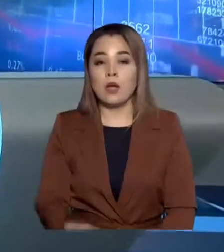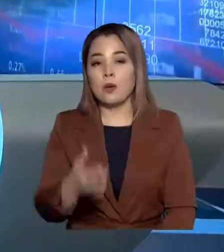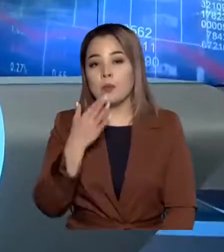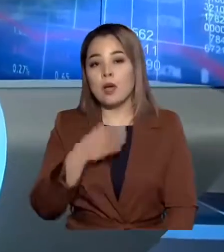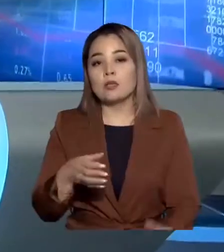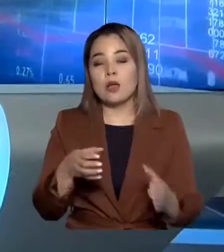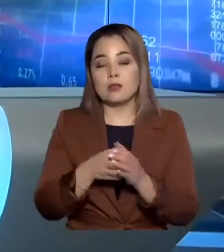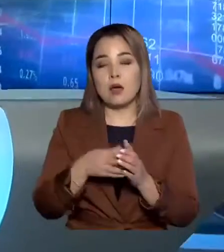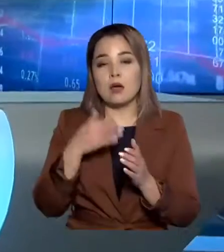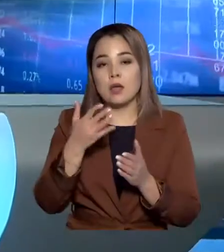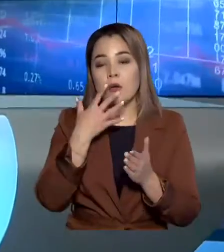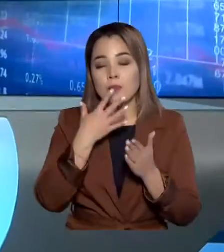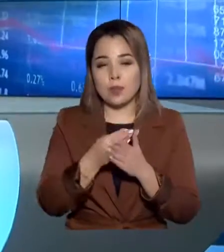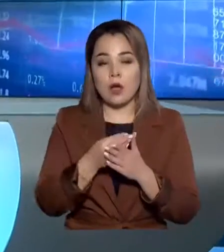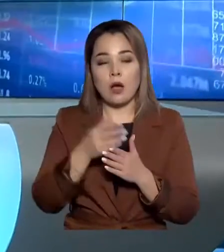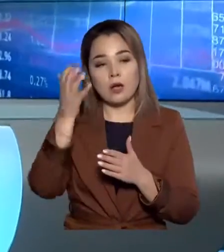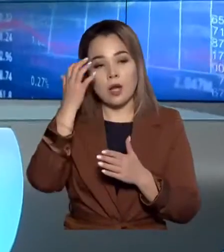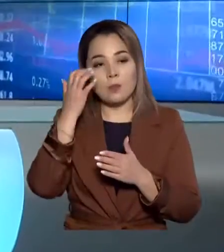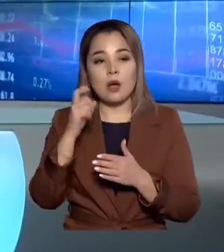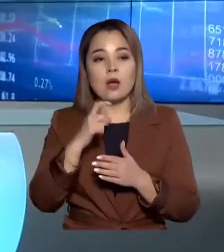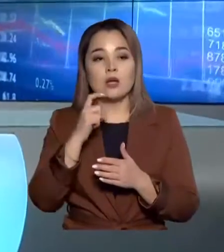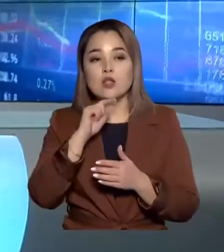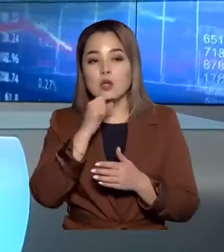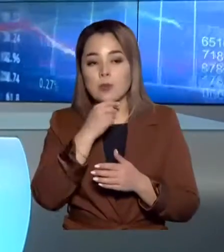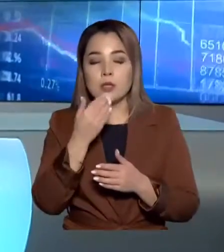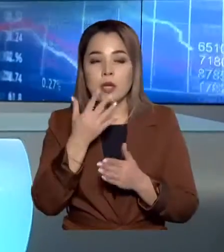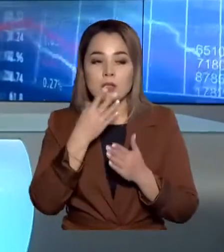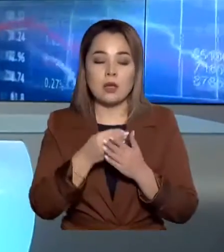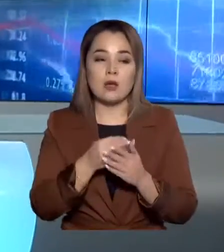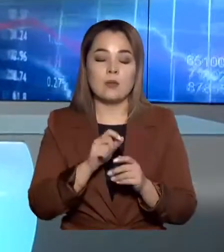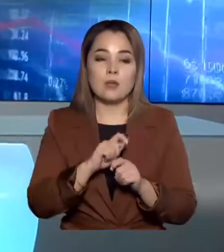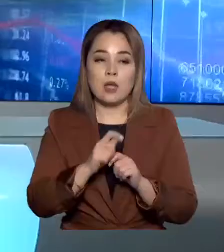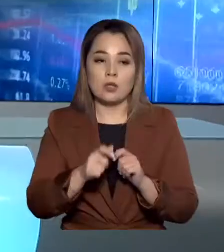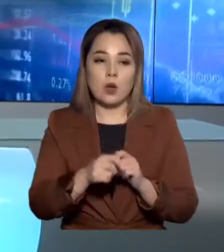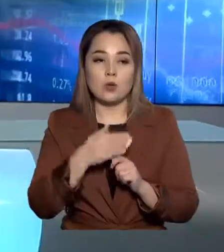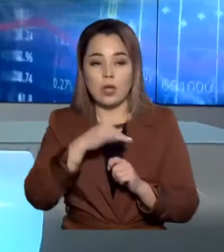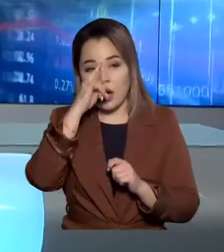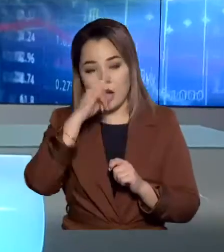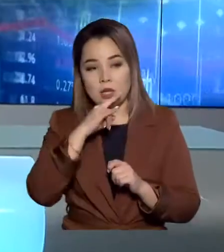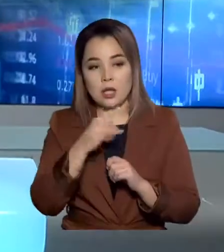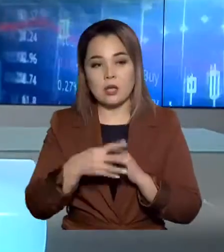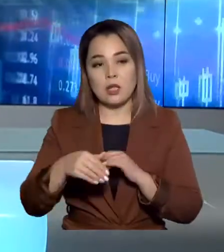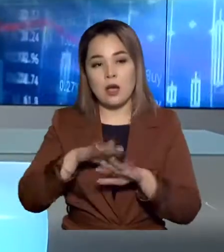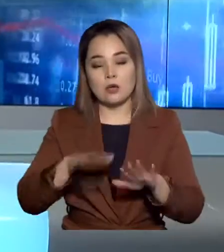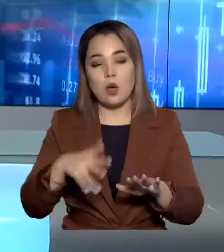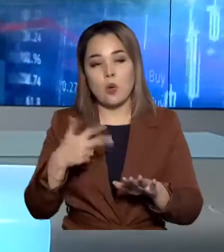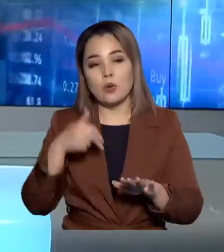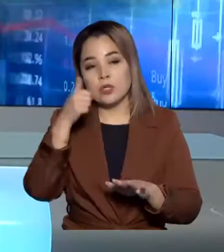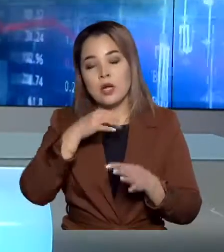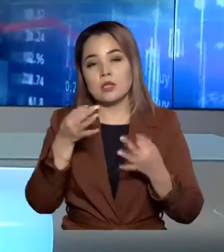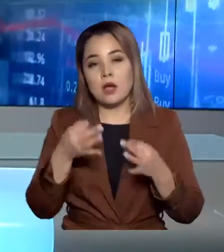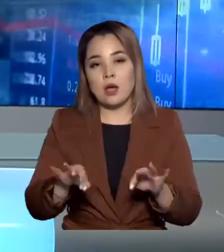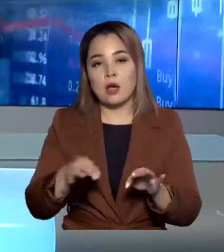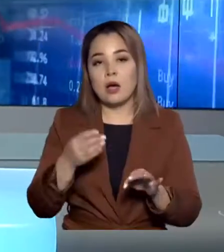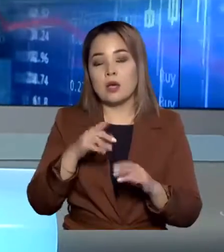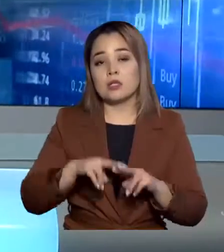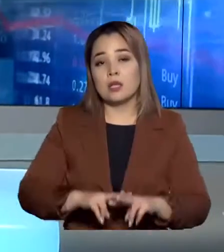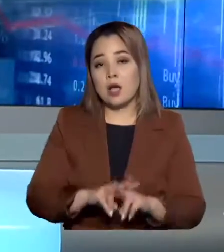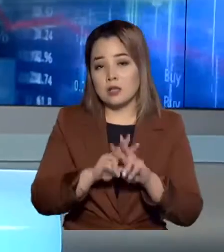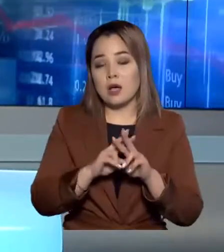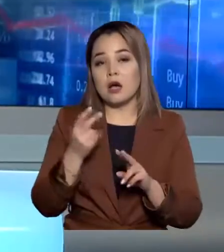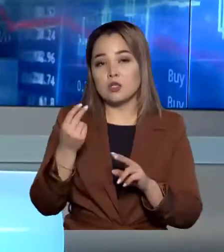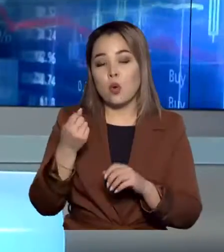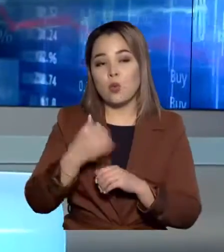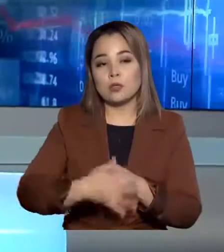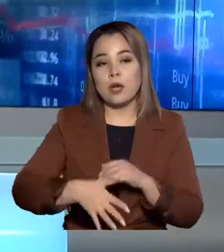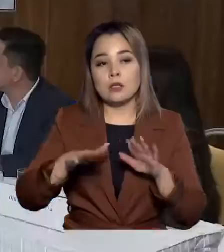Біркен Араб Әмірліктері Қазақстан экономикасына қомақты инвестиция салуға ниетті. Тәуелсіздіктің 30 жылдығы қарсаңында Астана қаржы орталығы мен